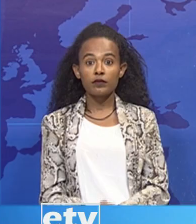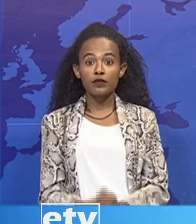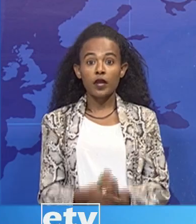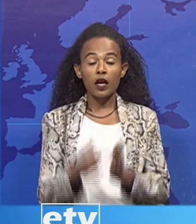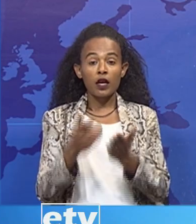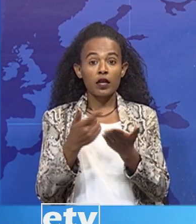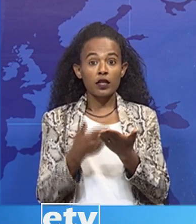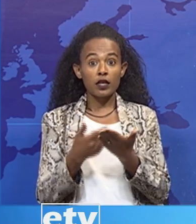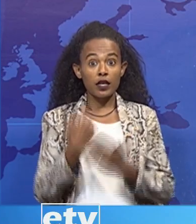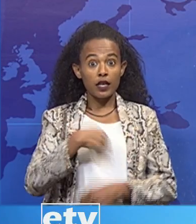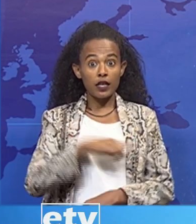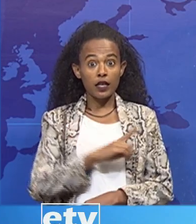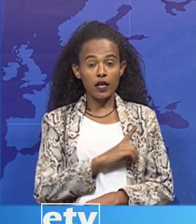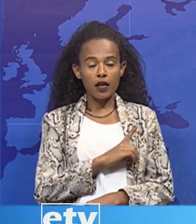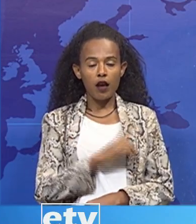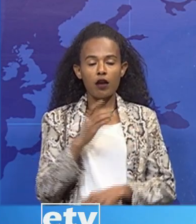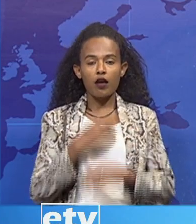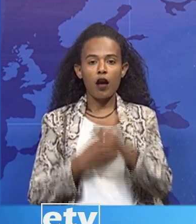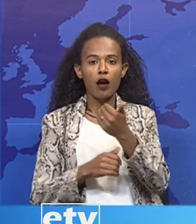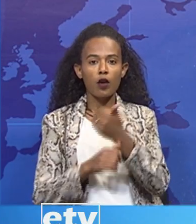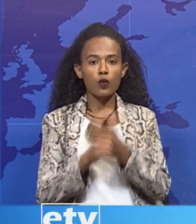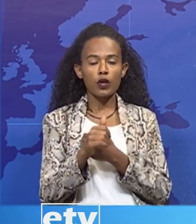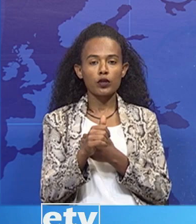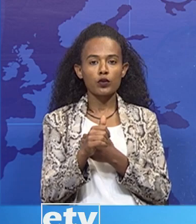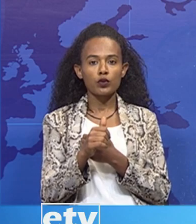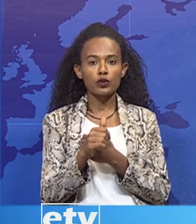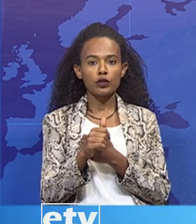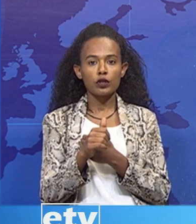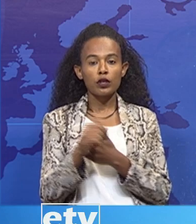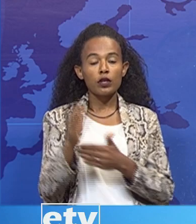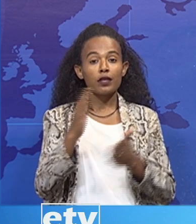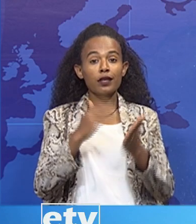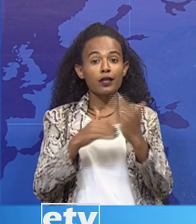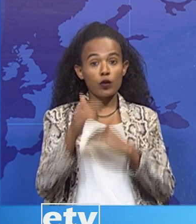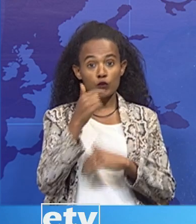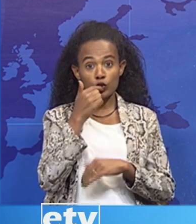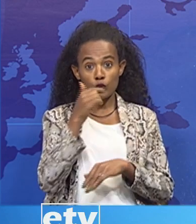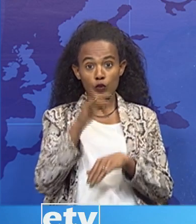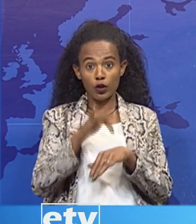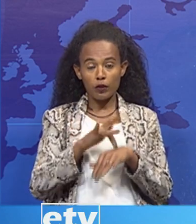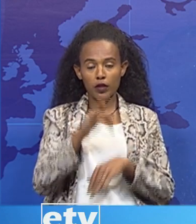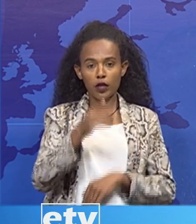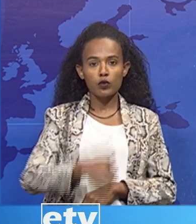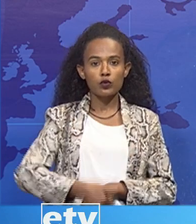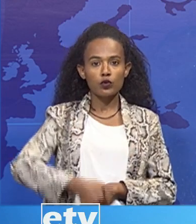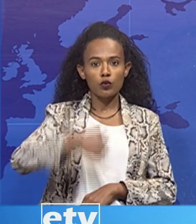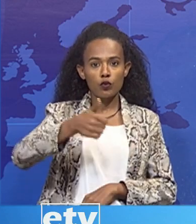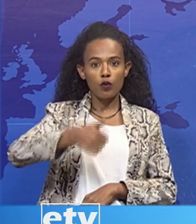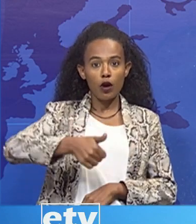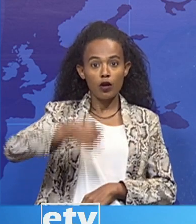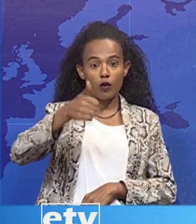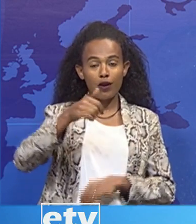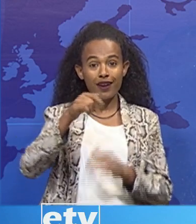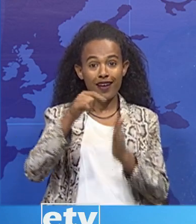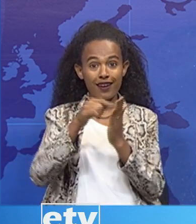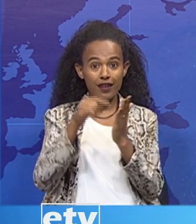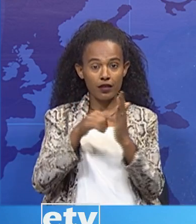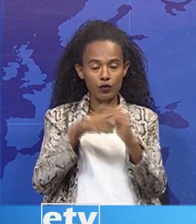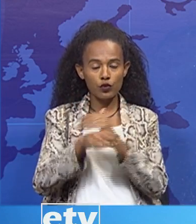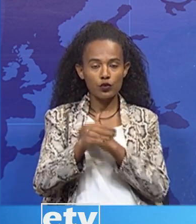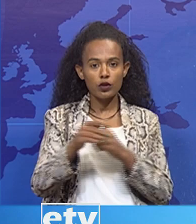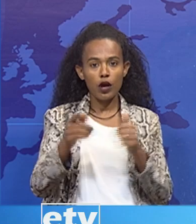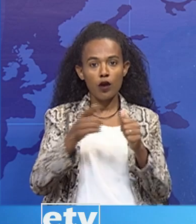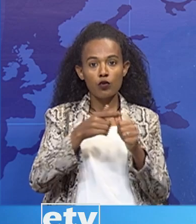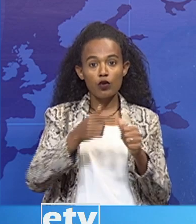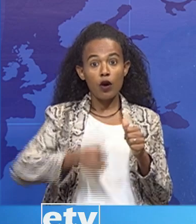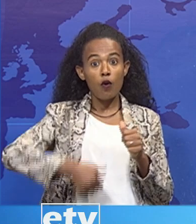እንግዲህ የኛ የአካል ጉዳተኞች ተግዳሮቶች ተብሎ ከሚጠቀሱት ዋና ዋና ነጥቦች ውስጥ አንዱና ዋነኛው